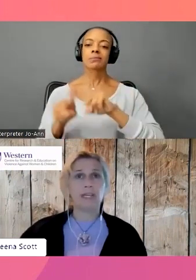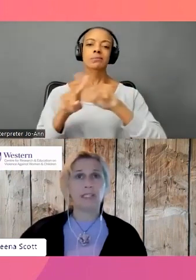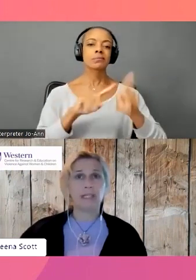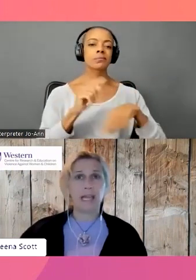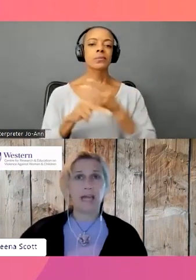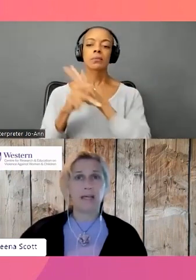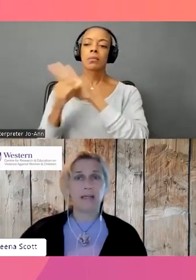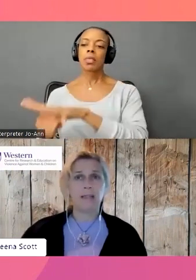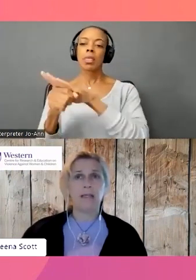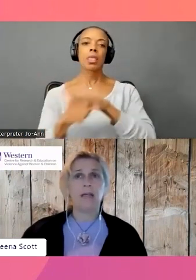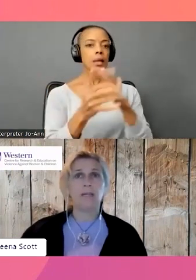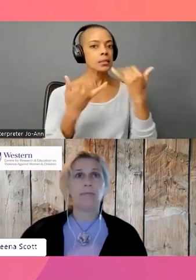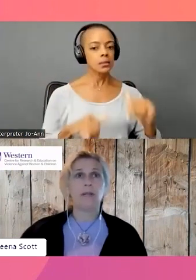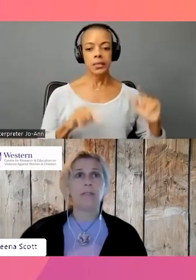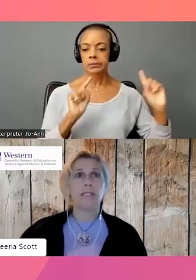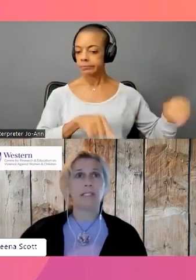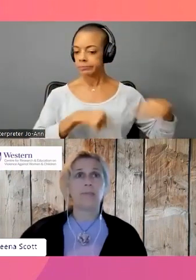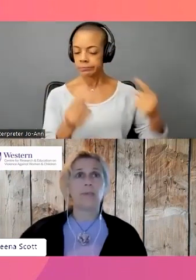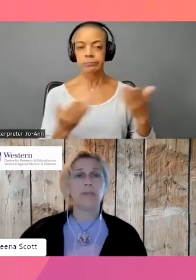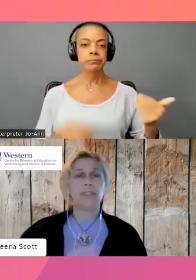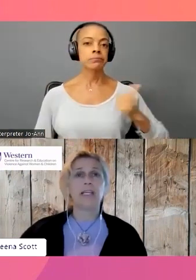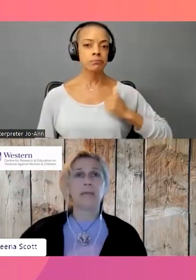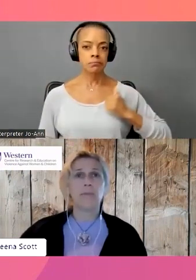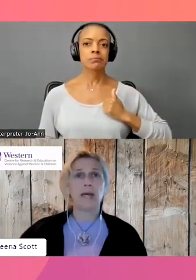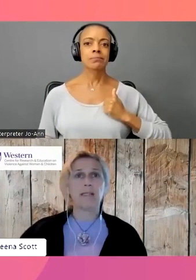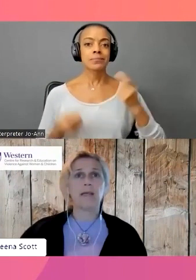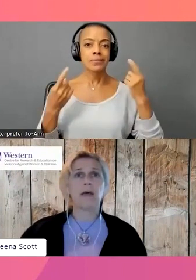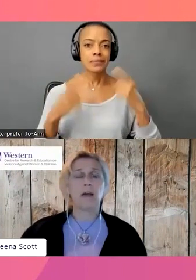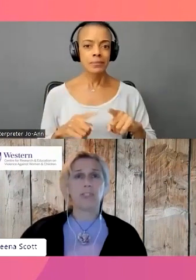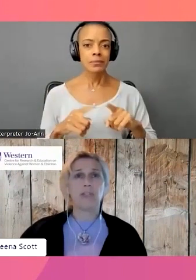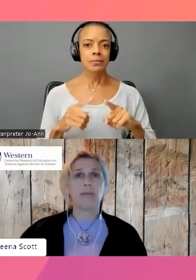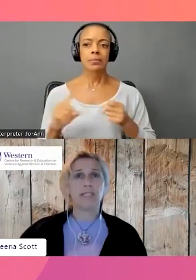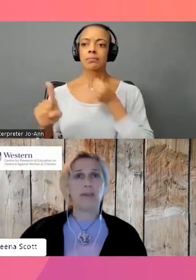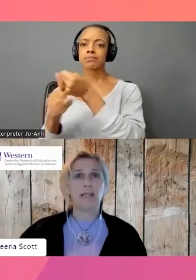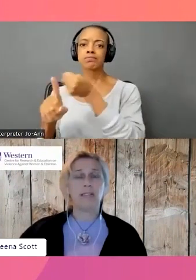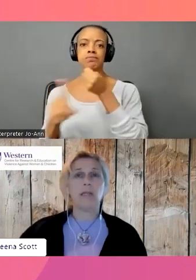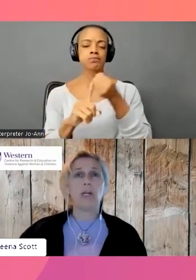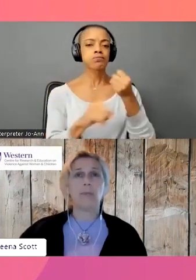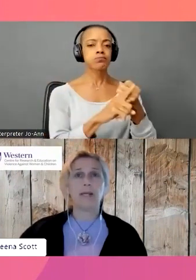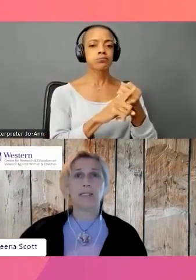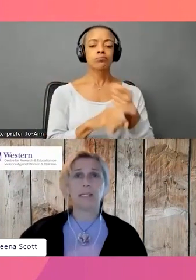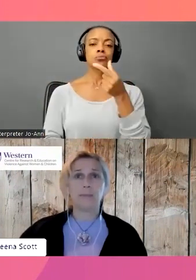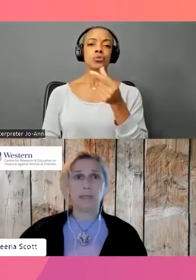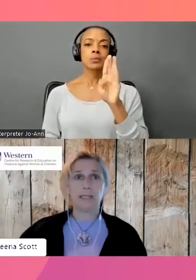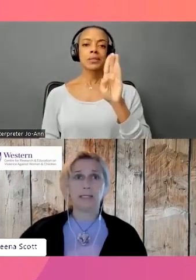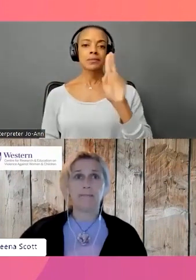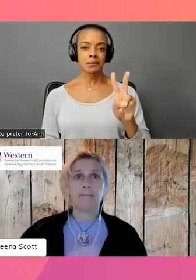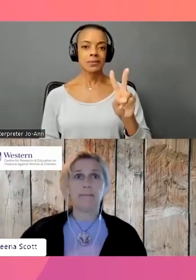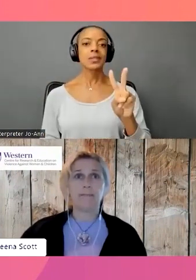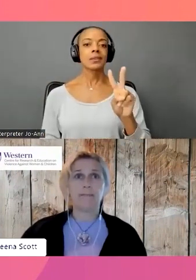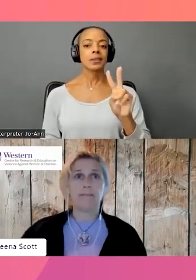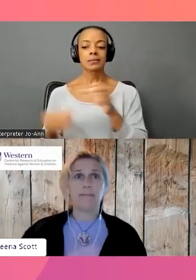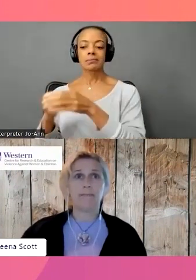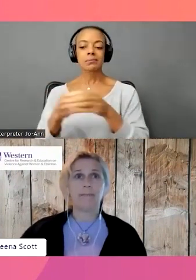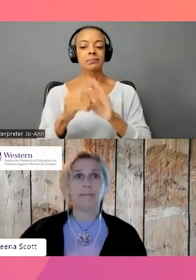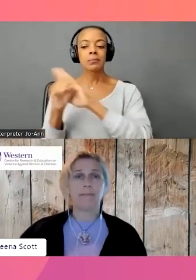formes d'oppression qui restent omniprésentes au Canada et qui entraînent des impacts disproportionnés de la violence fondée sur le